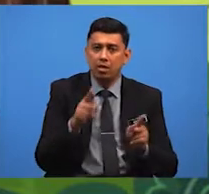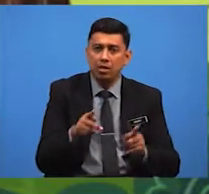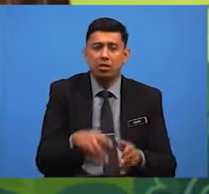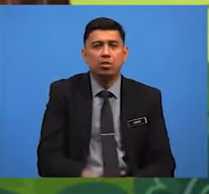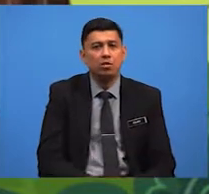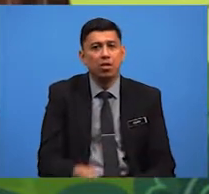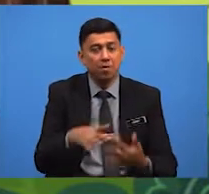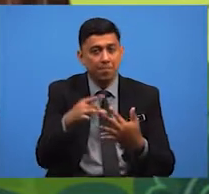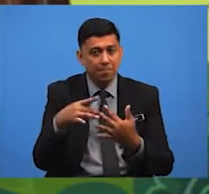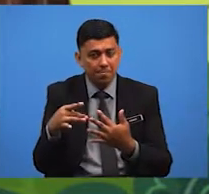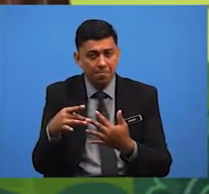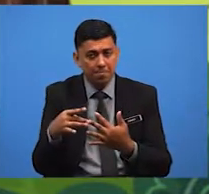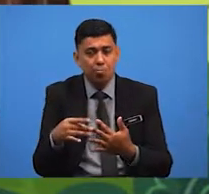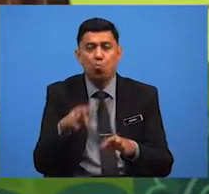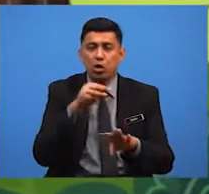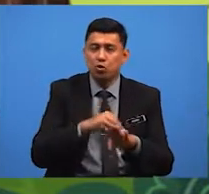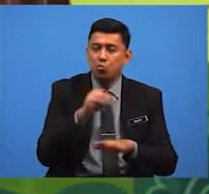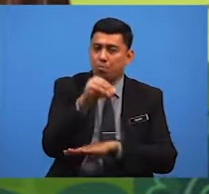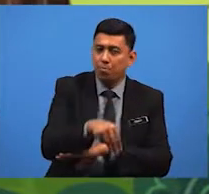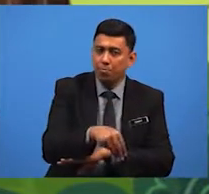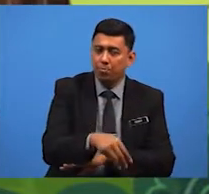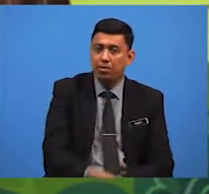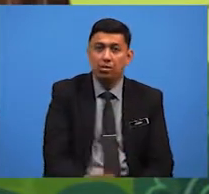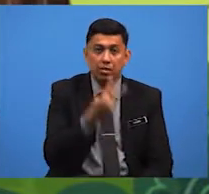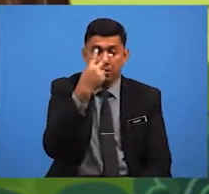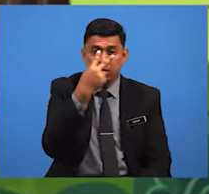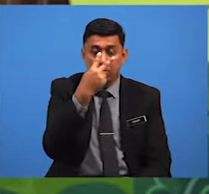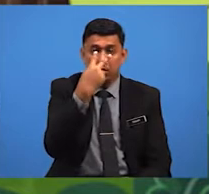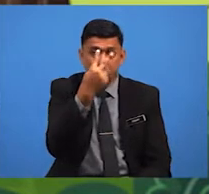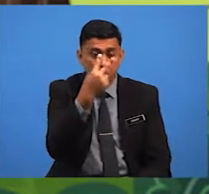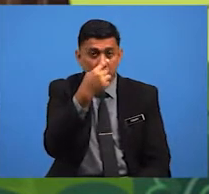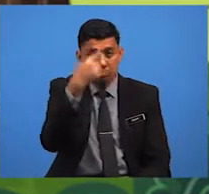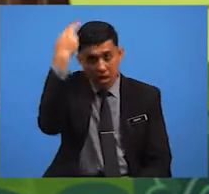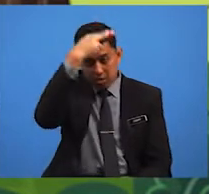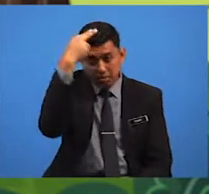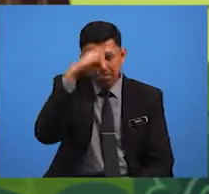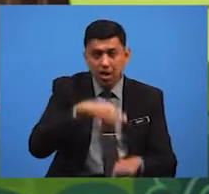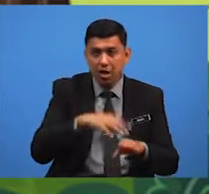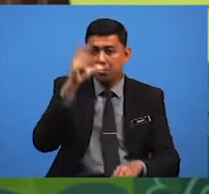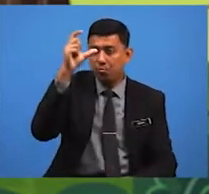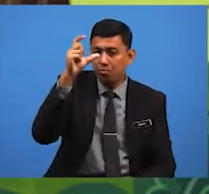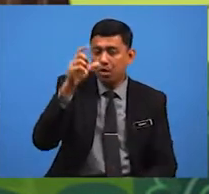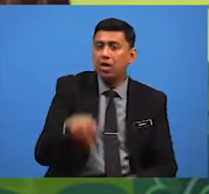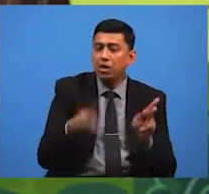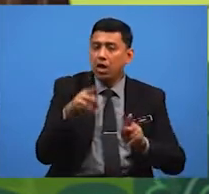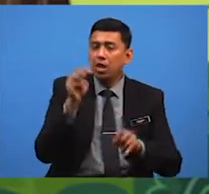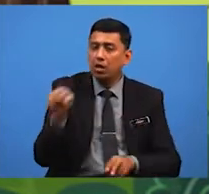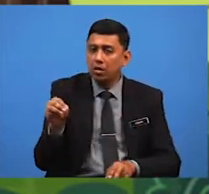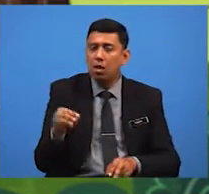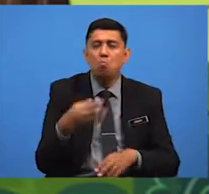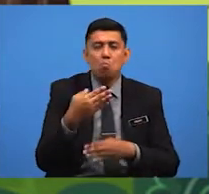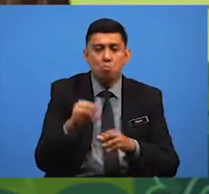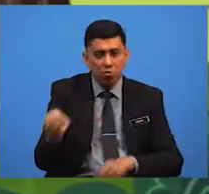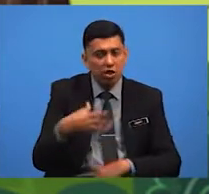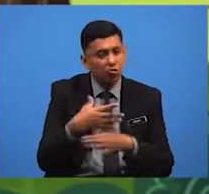Kalam wirid waktu malam, tenung Pak Haji pada rembulan. Jikalau murid